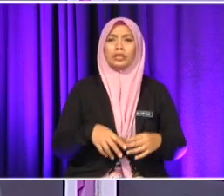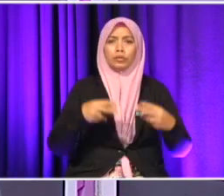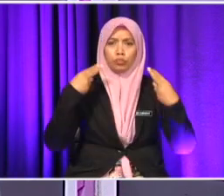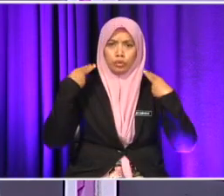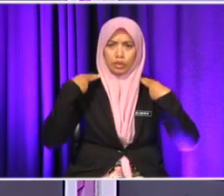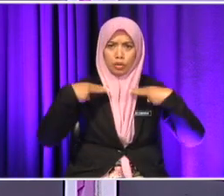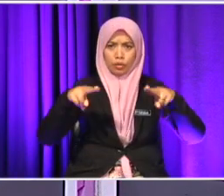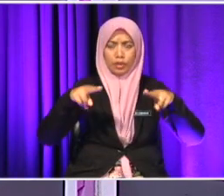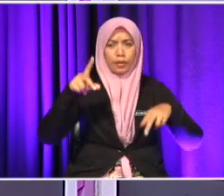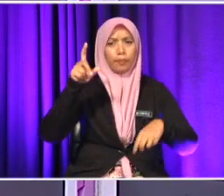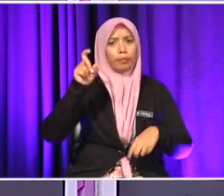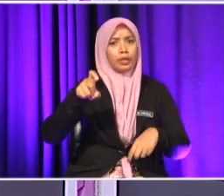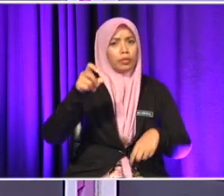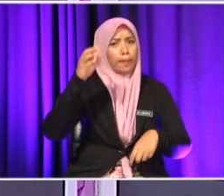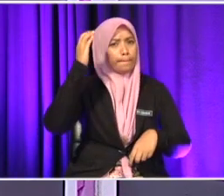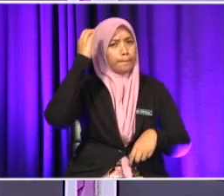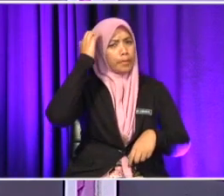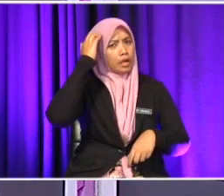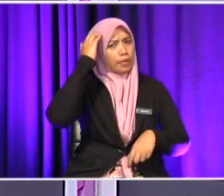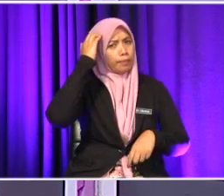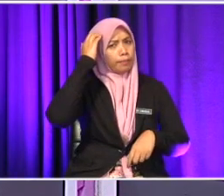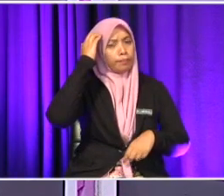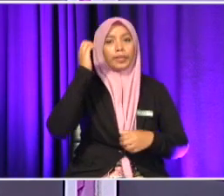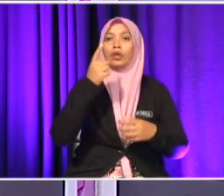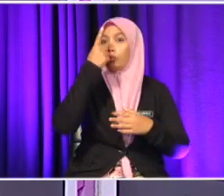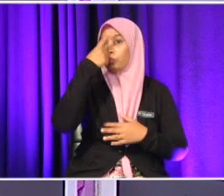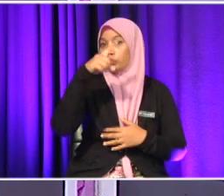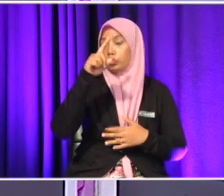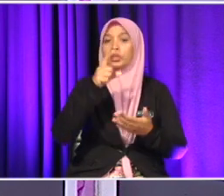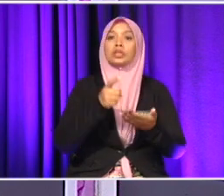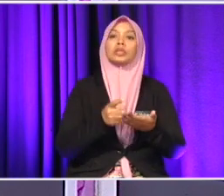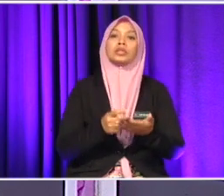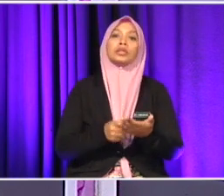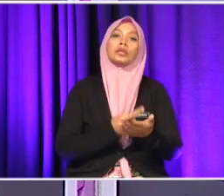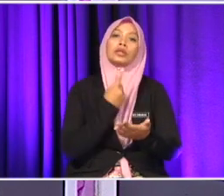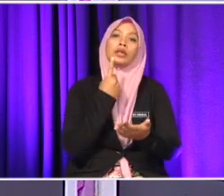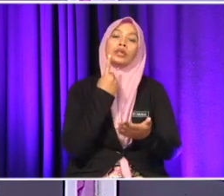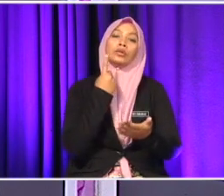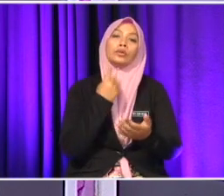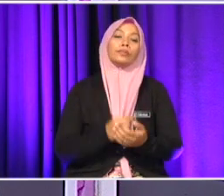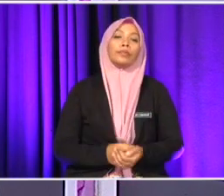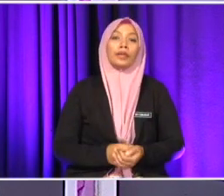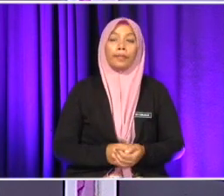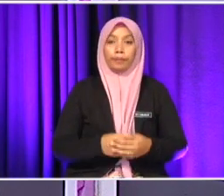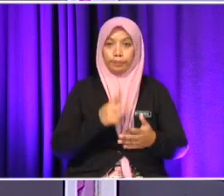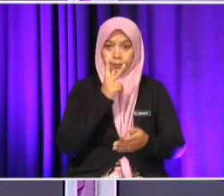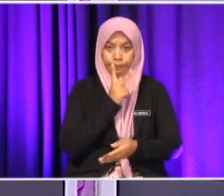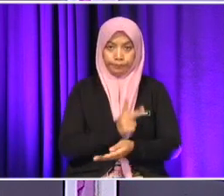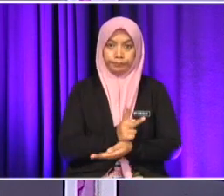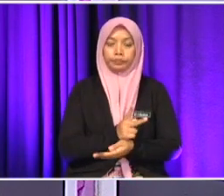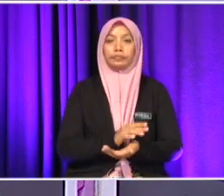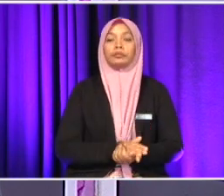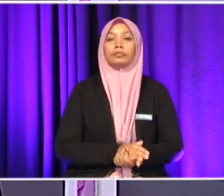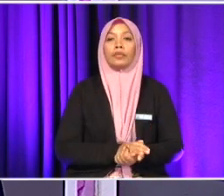perlu memahami tentang kepentingan pemasaran untuk sebuah produk ataupun suatu perhitmatan yaitu